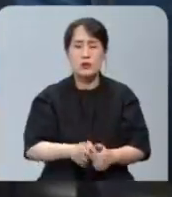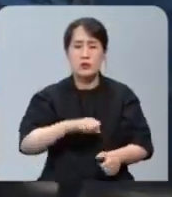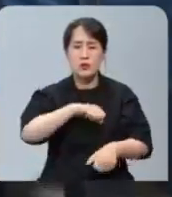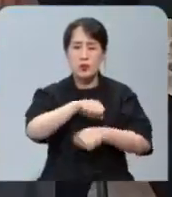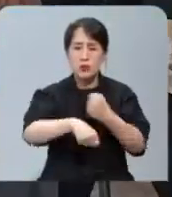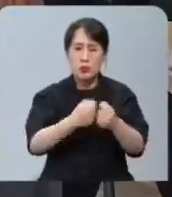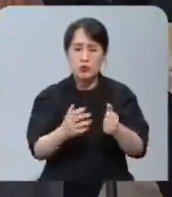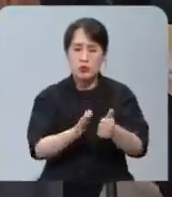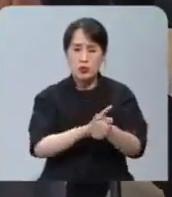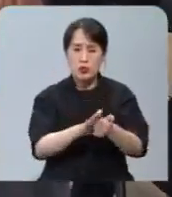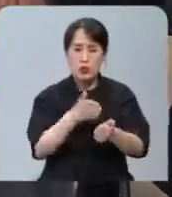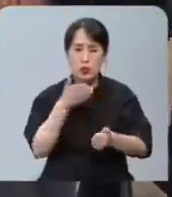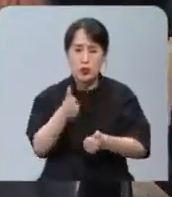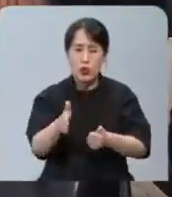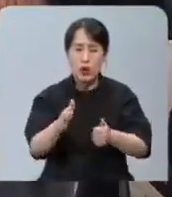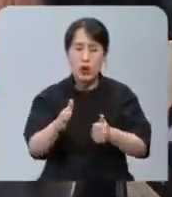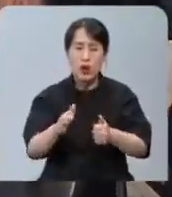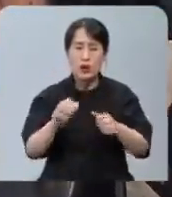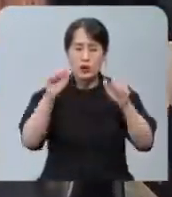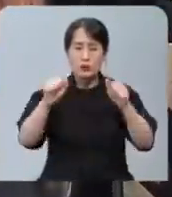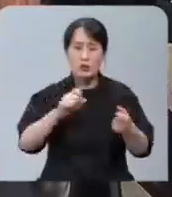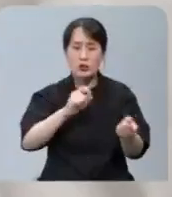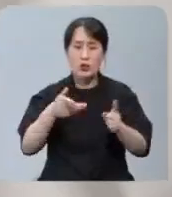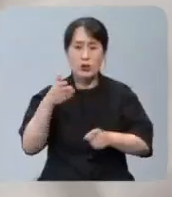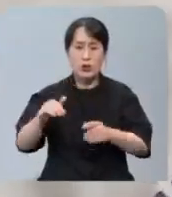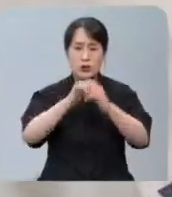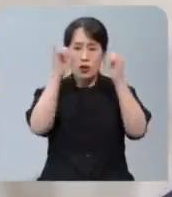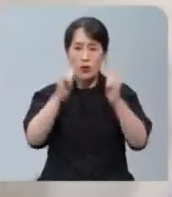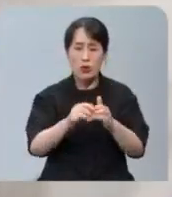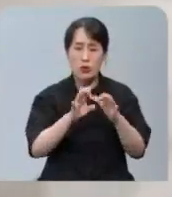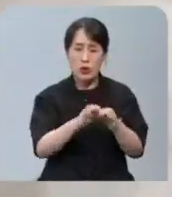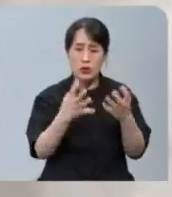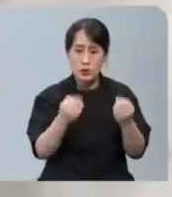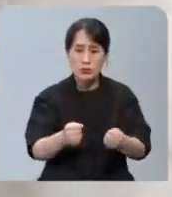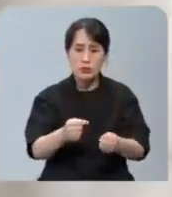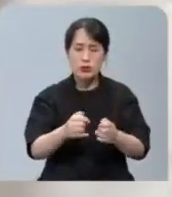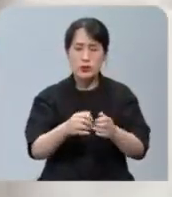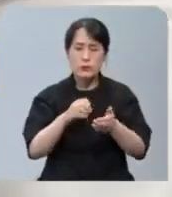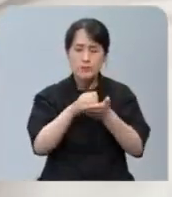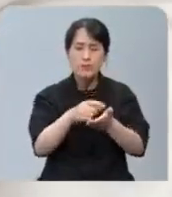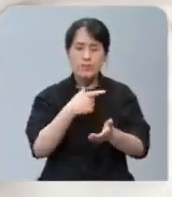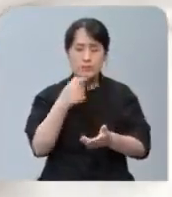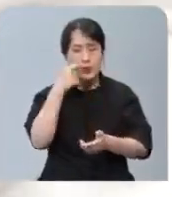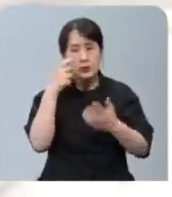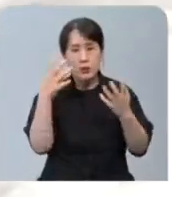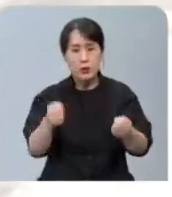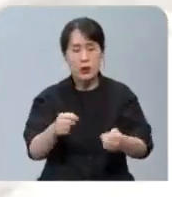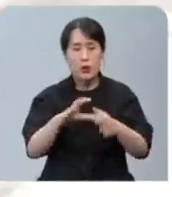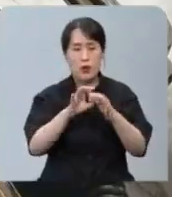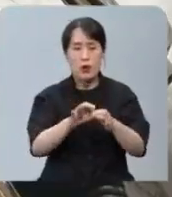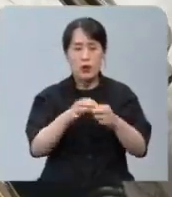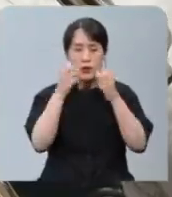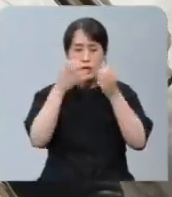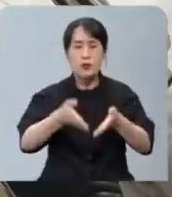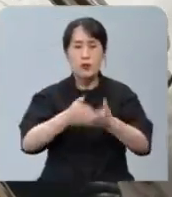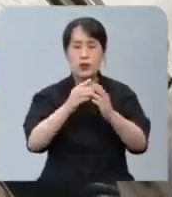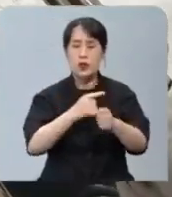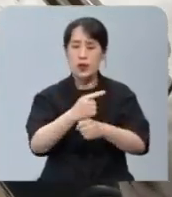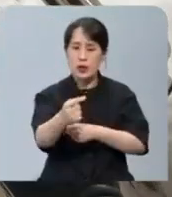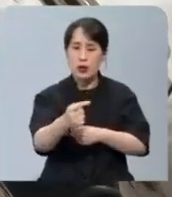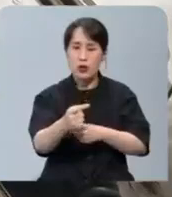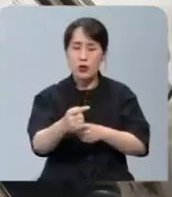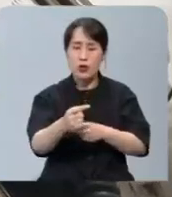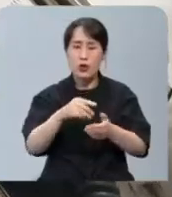스포츠 재활 분야는 사회적으로 관심도 높고 요 그리고 그 쪽에 수요가 있기 때문에 관련 과를 저희가 개설해서 내년 더